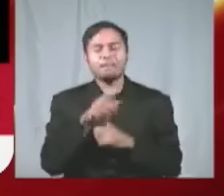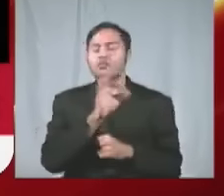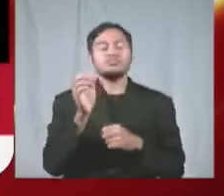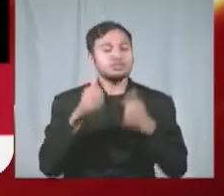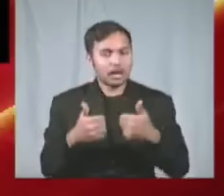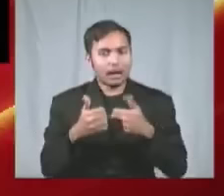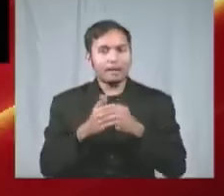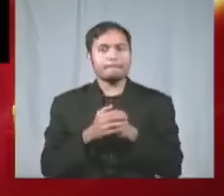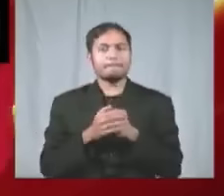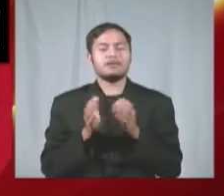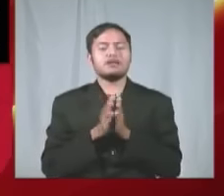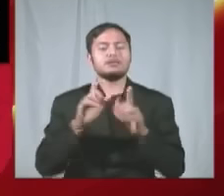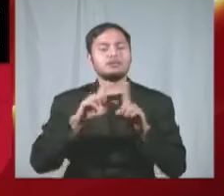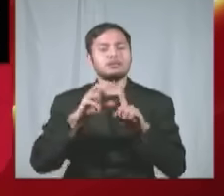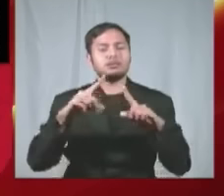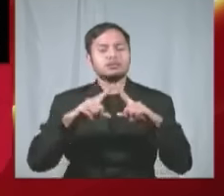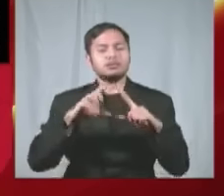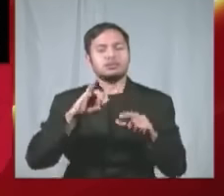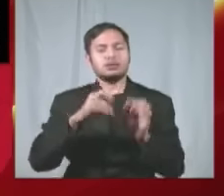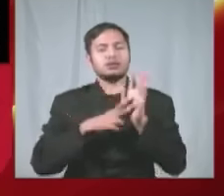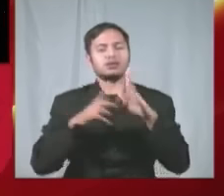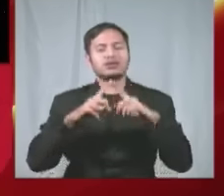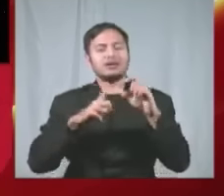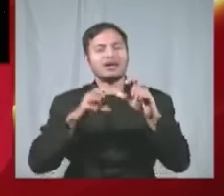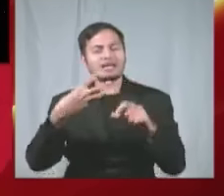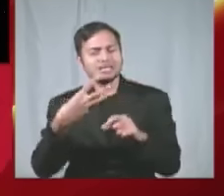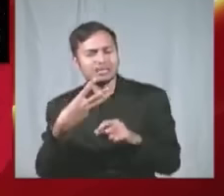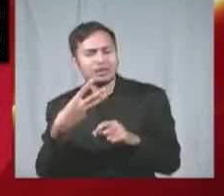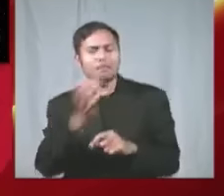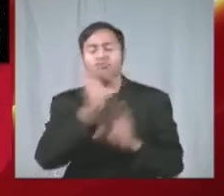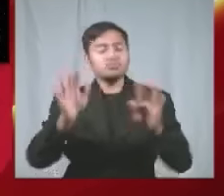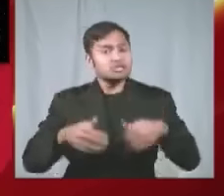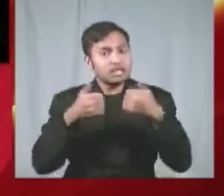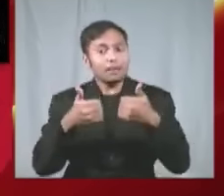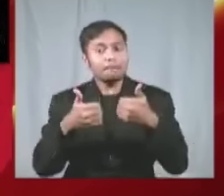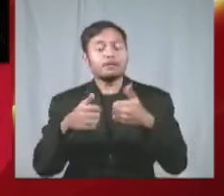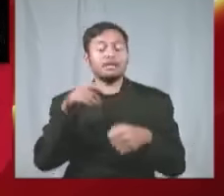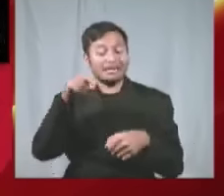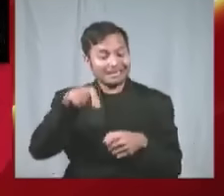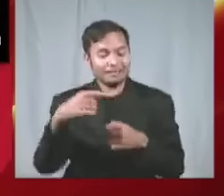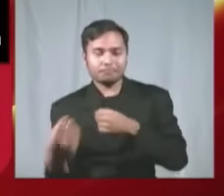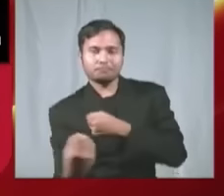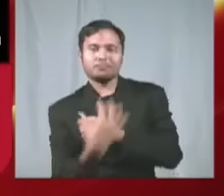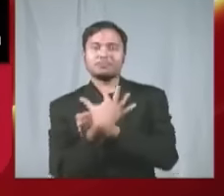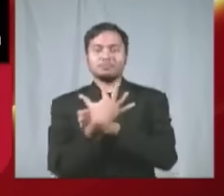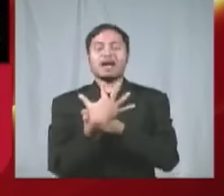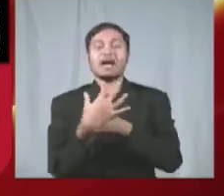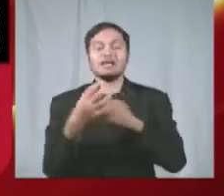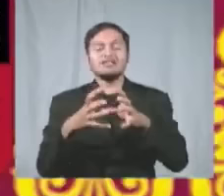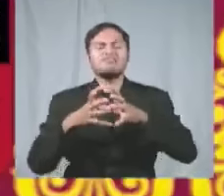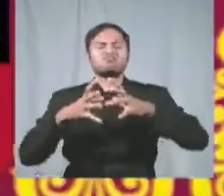di Kota Medan satupun tidak selesai dan itu menimbulkan sampah. Yang jelas-jelas kita lihat.